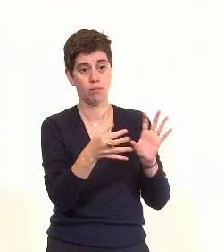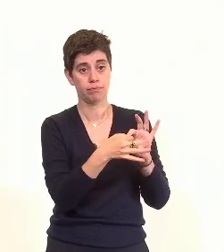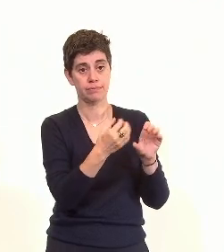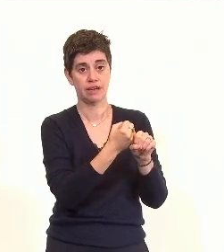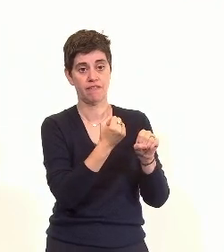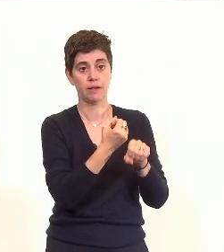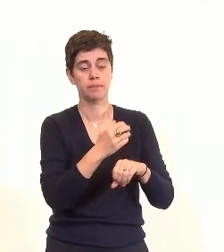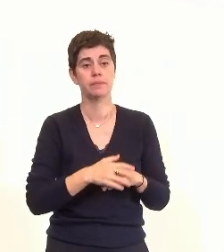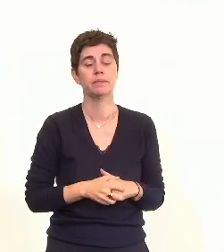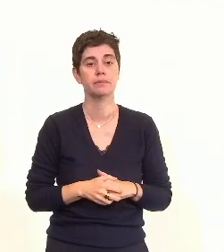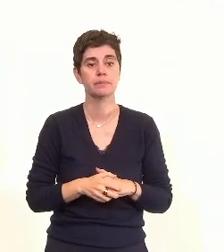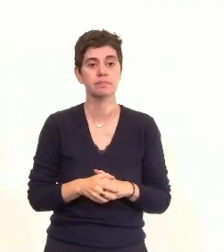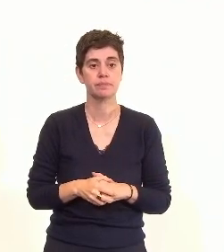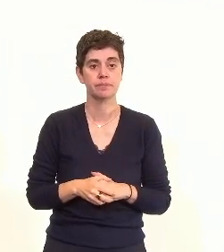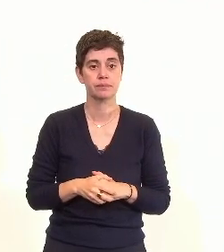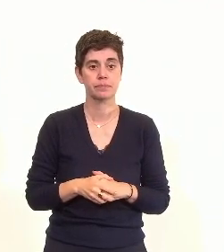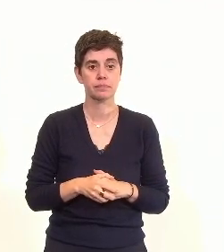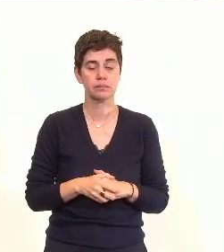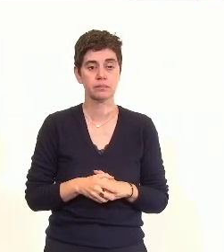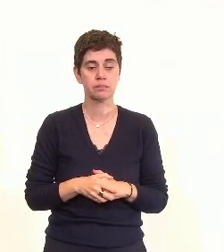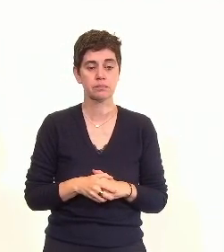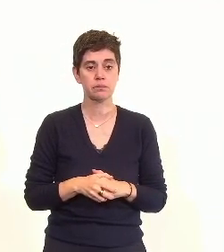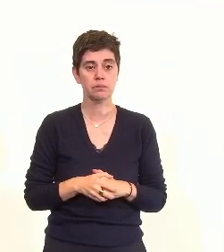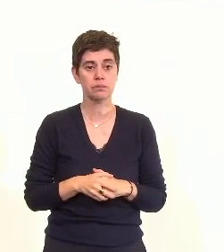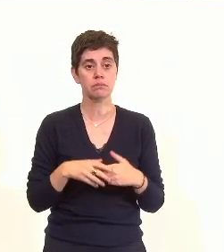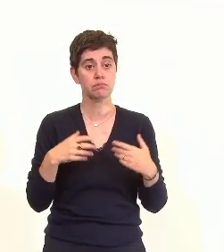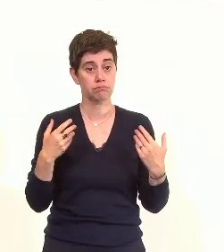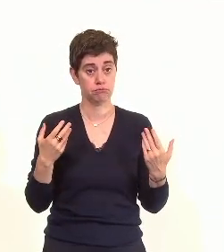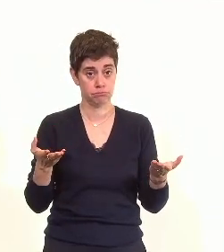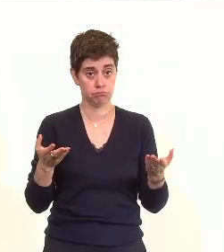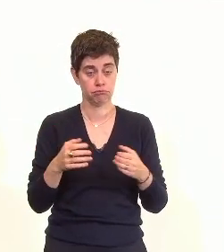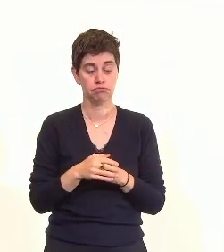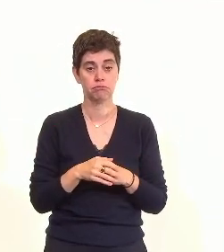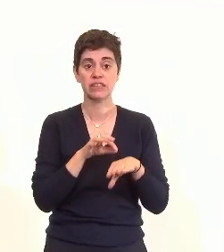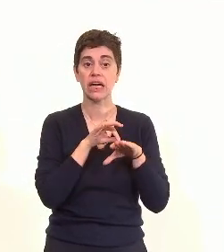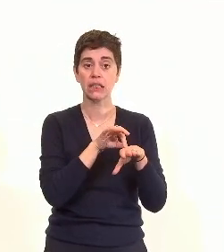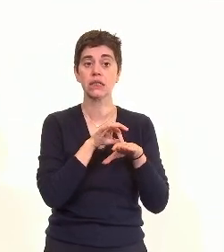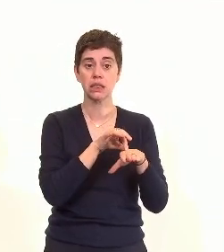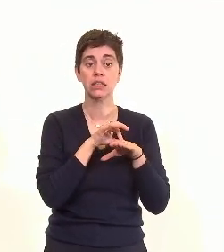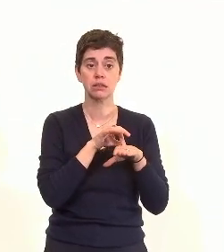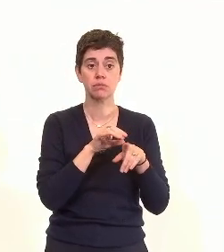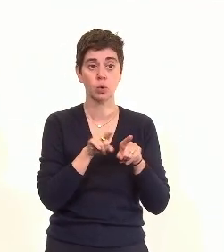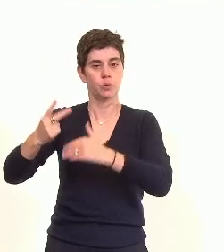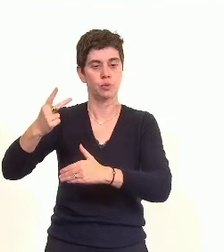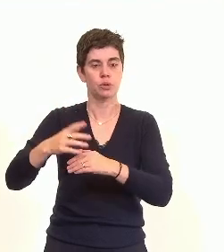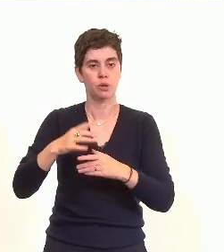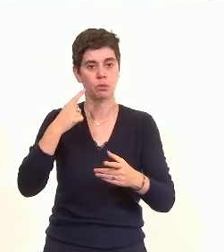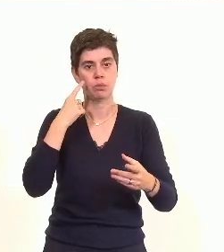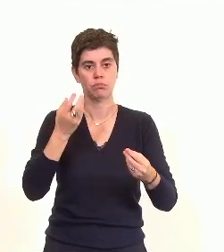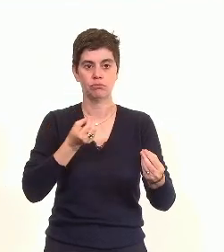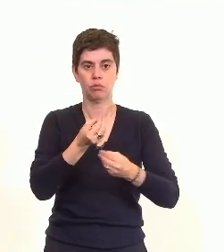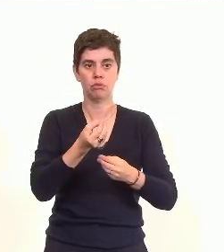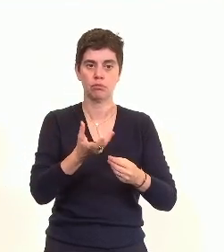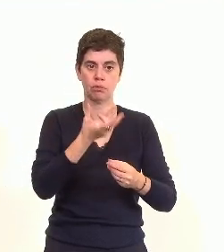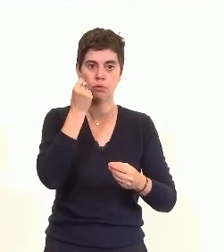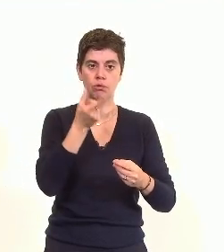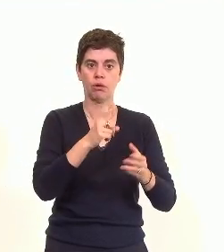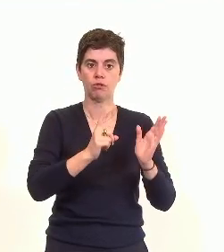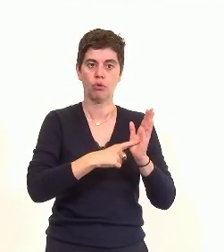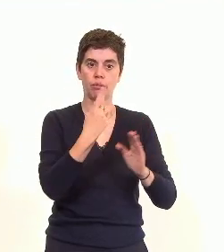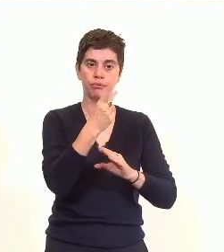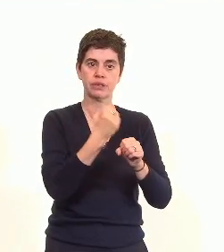des personnes concernées et travailleurs en ESAT, l'autre dédiée aux droits des personnes comme citoyens. Je vous laisse tous les 2 nous présenter